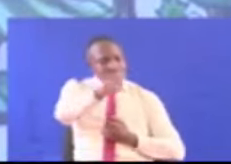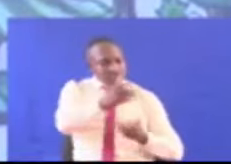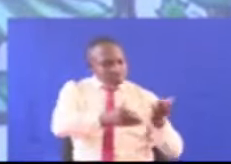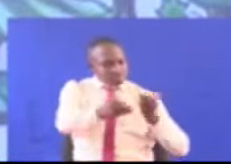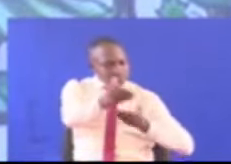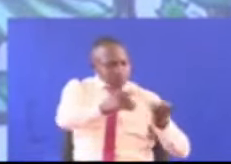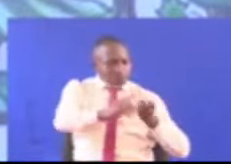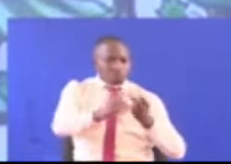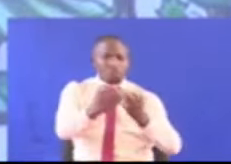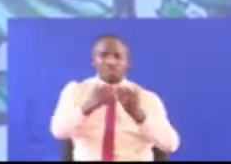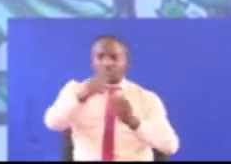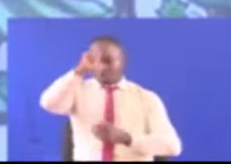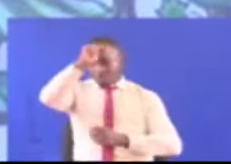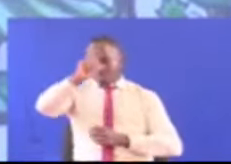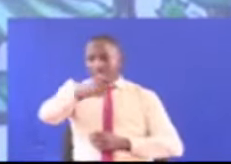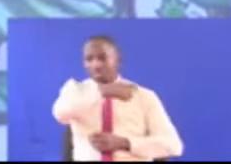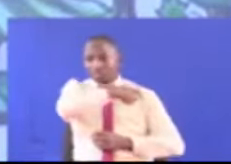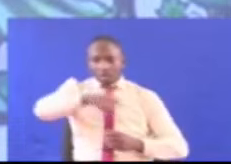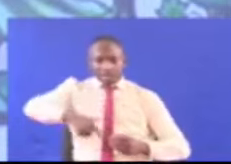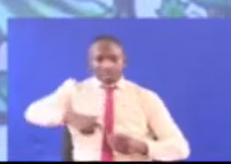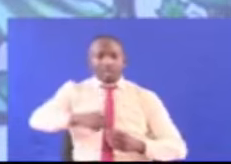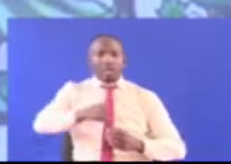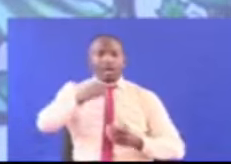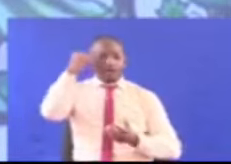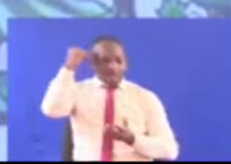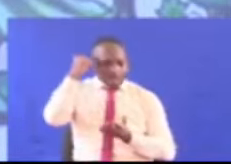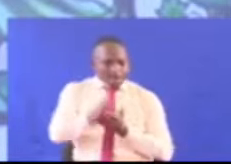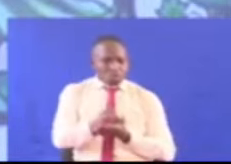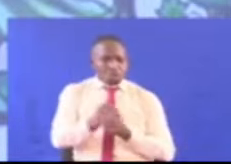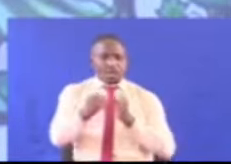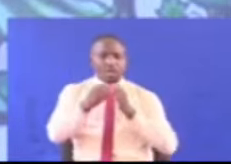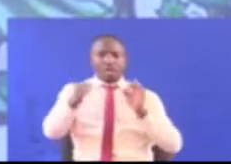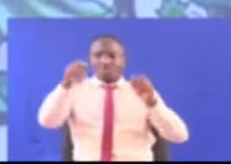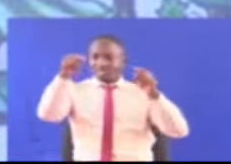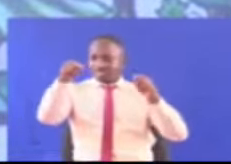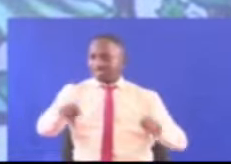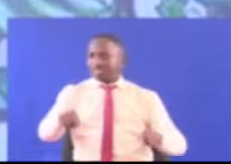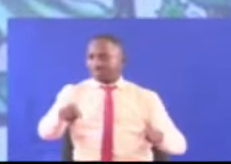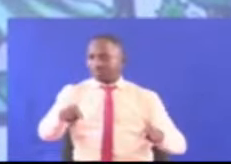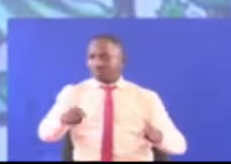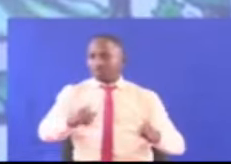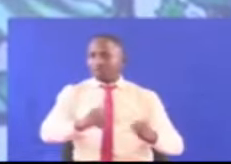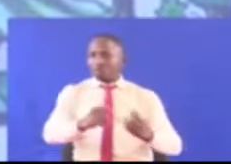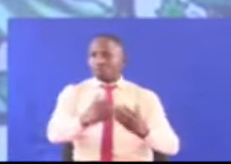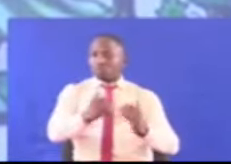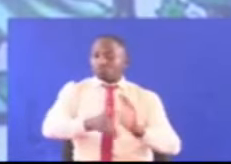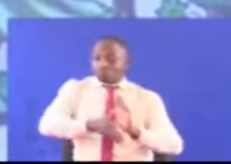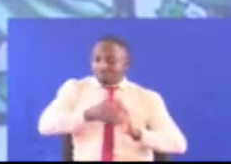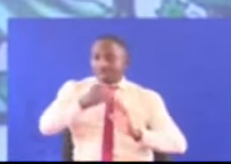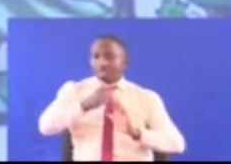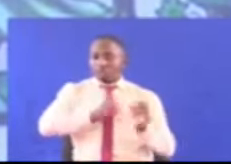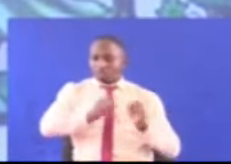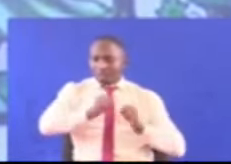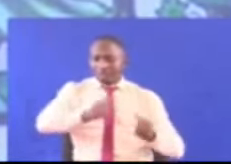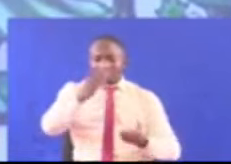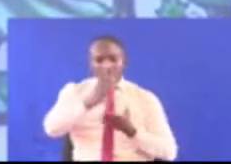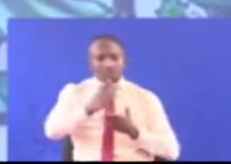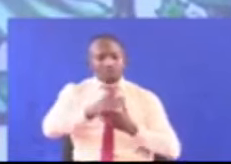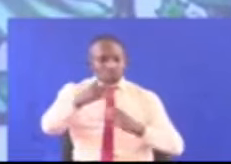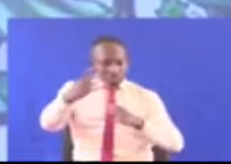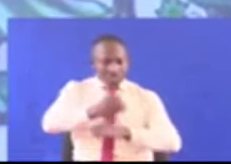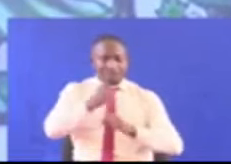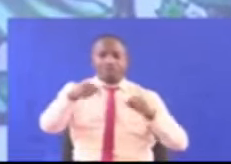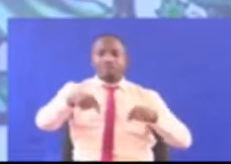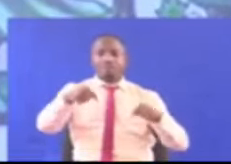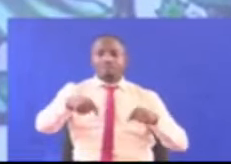ni kwa sababu Mheshimiwa Rais aliweka mguu chini kwamba nafasi hii maadam tumeridhia kwanza safari hii tuhakikishe